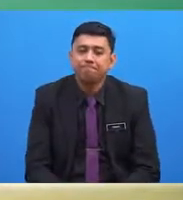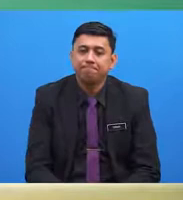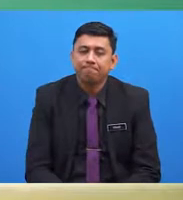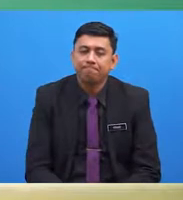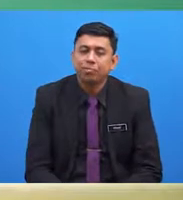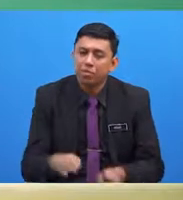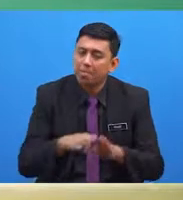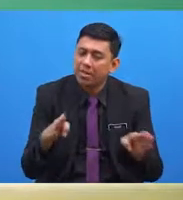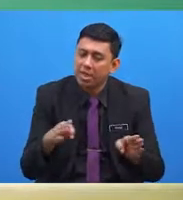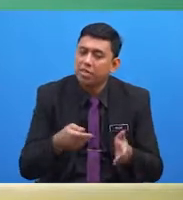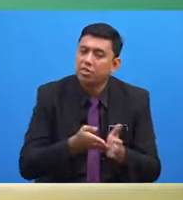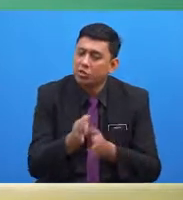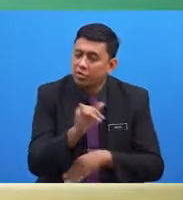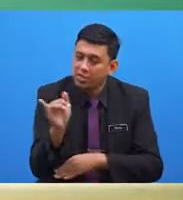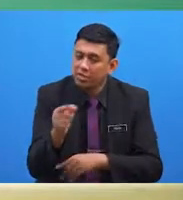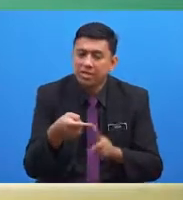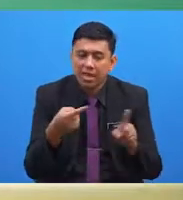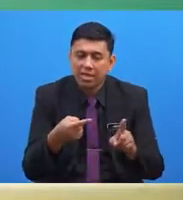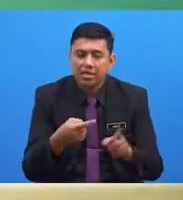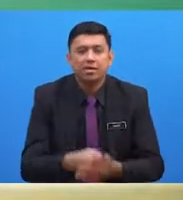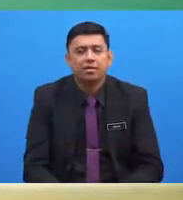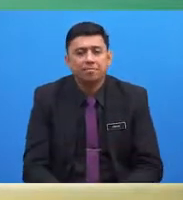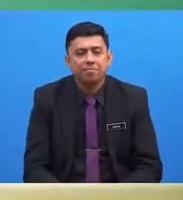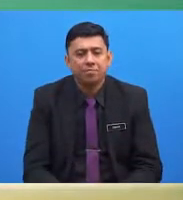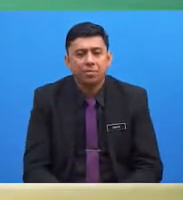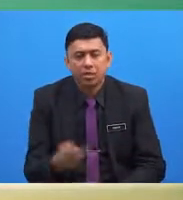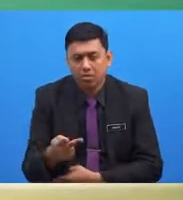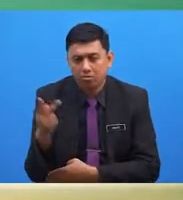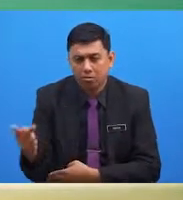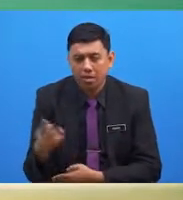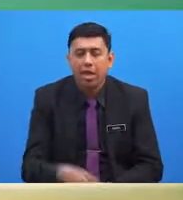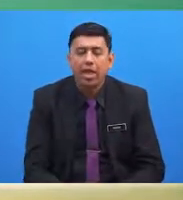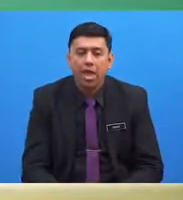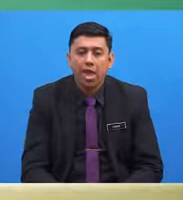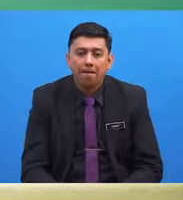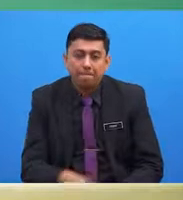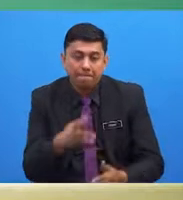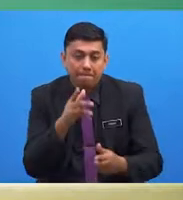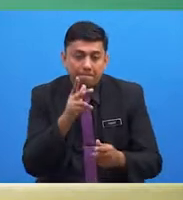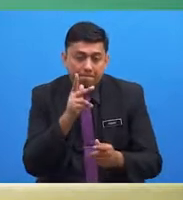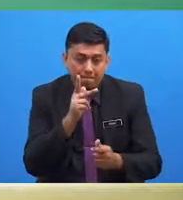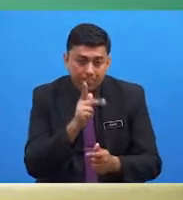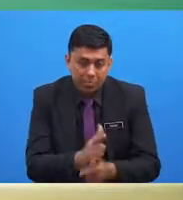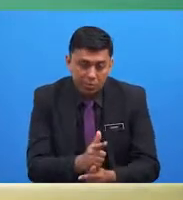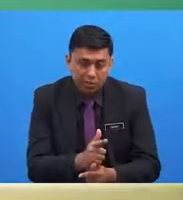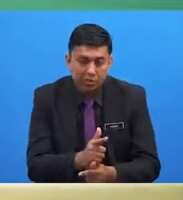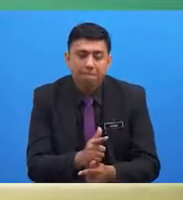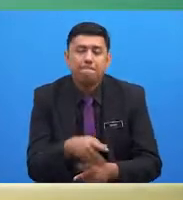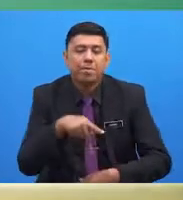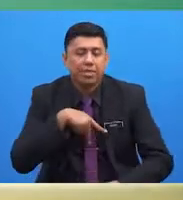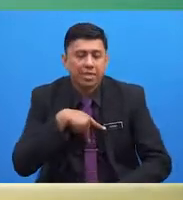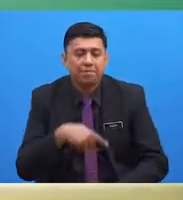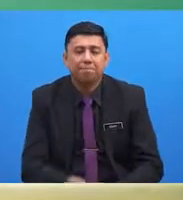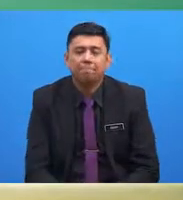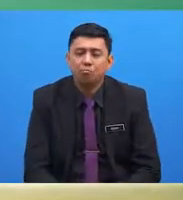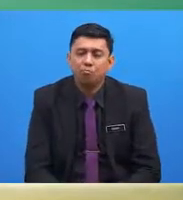Aspek perbezaan seterusnya boleh dilihat dari segi komponen equity pemilik. Bagi perkongsian,